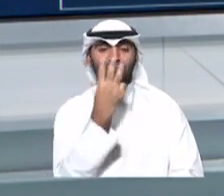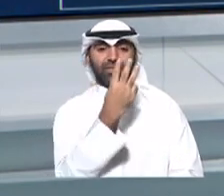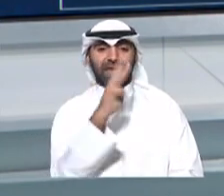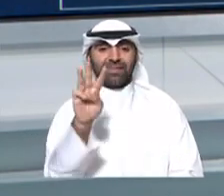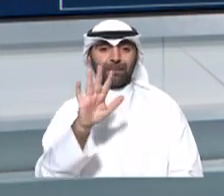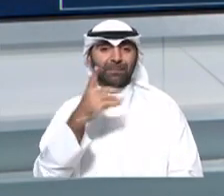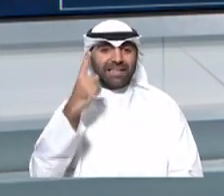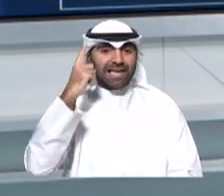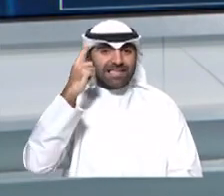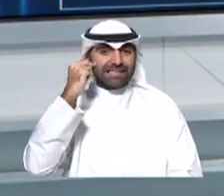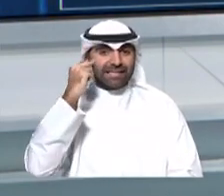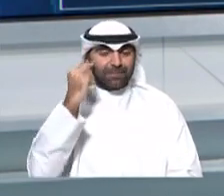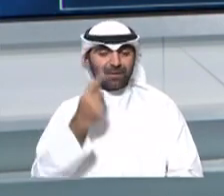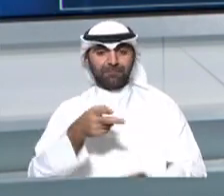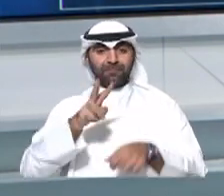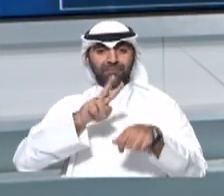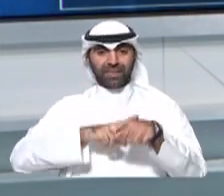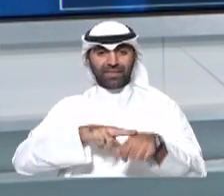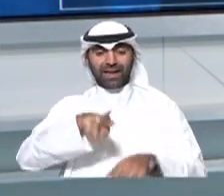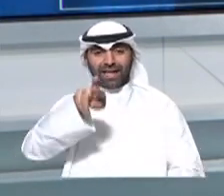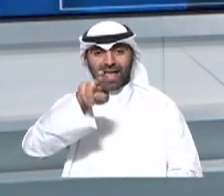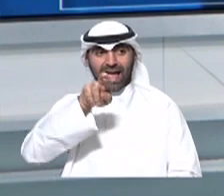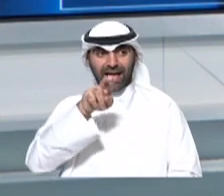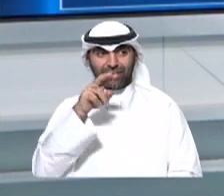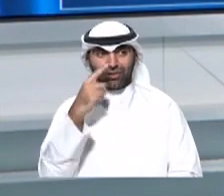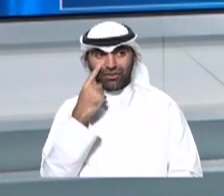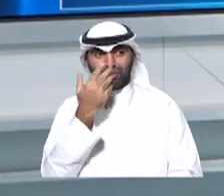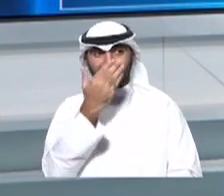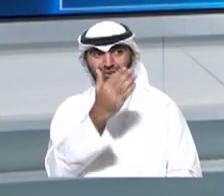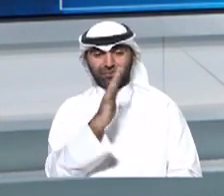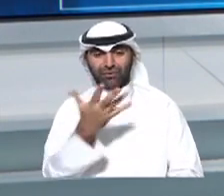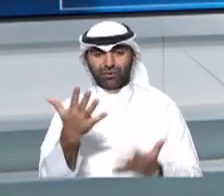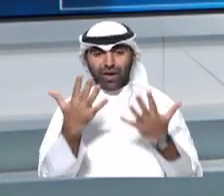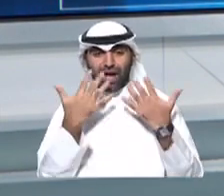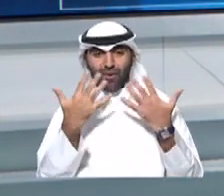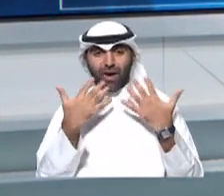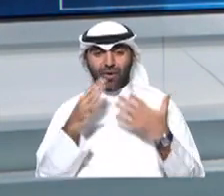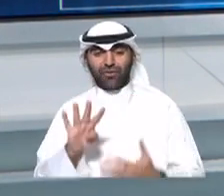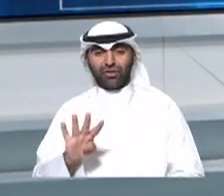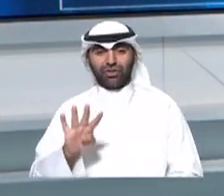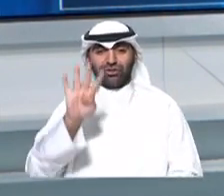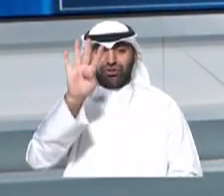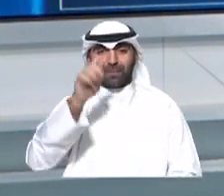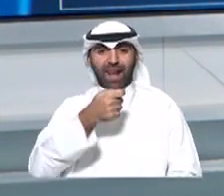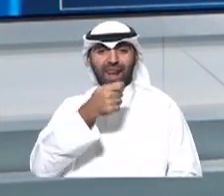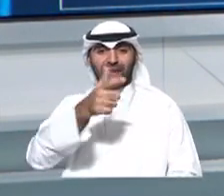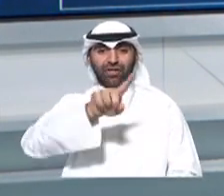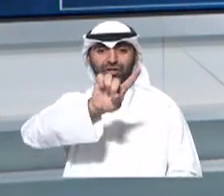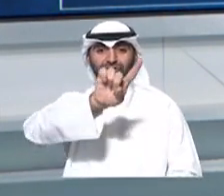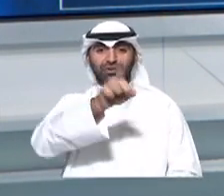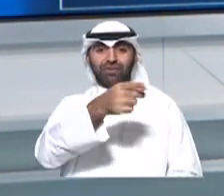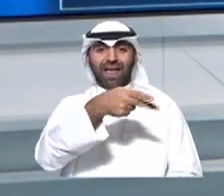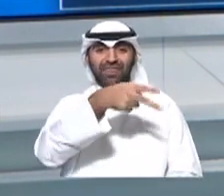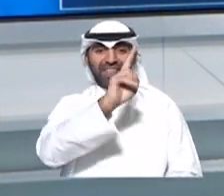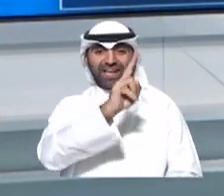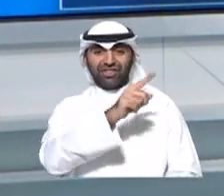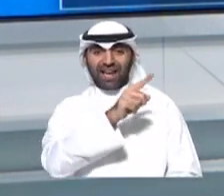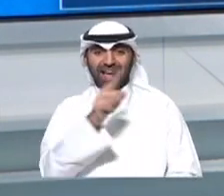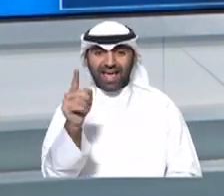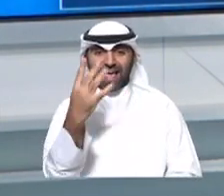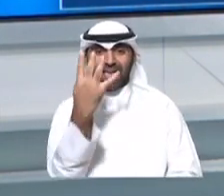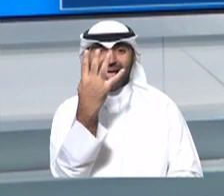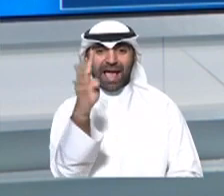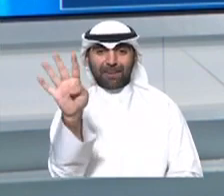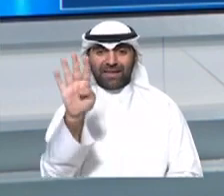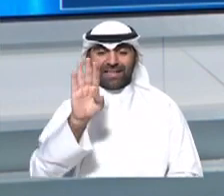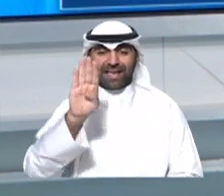المناطق خاصة الصحراوية والمكشوفة. الهواء الشمالي الغربي راح يكون ملحوظ أكثر في يوم الأحد 12 إلى 40 كيلومتر في الساعة،